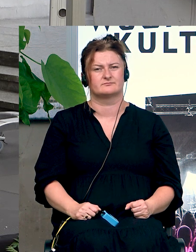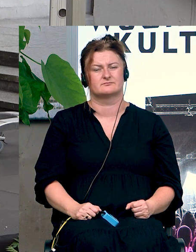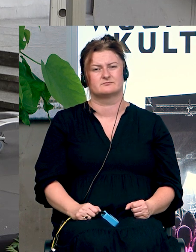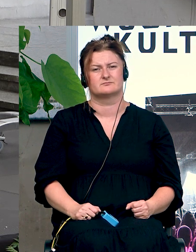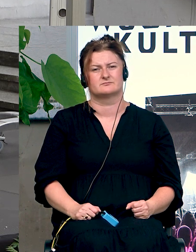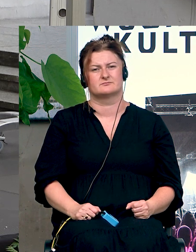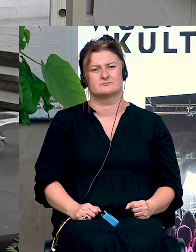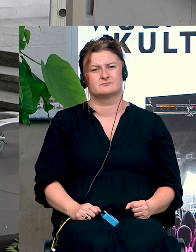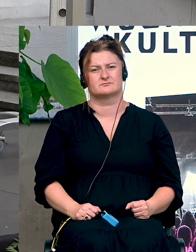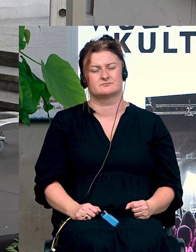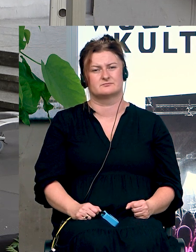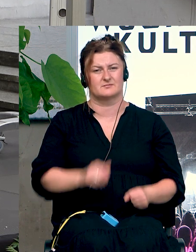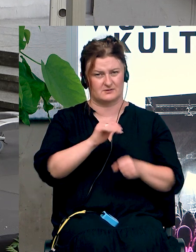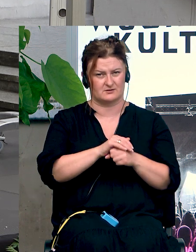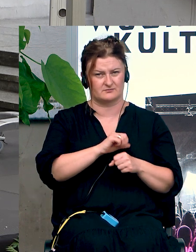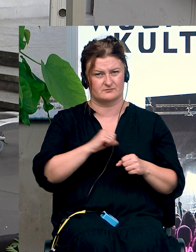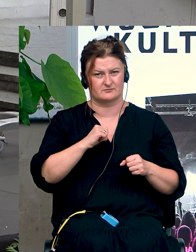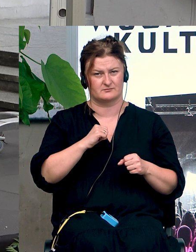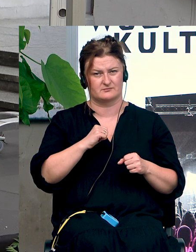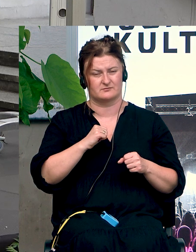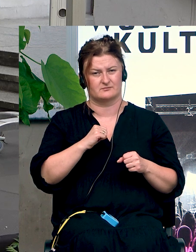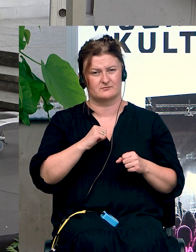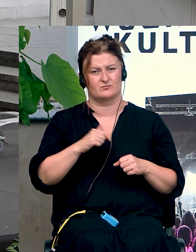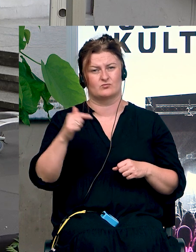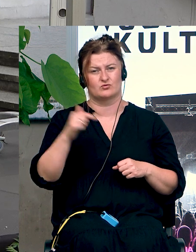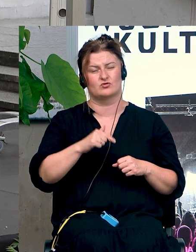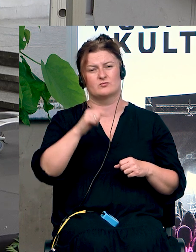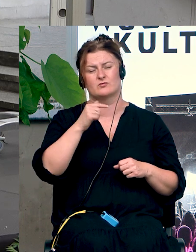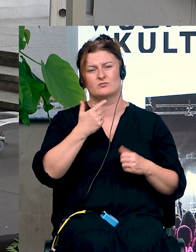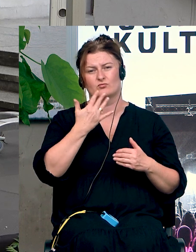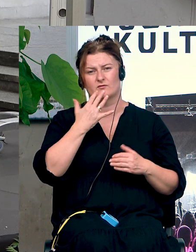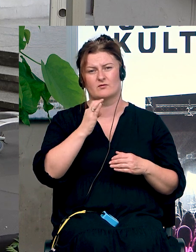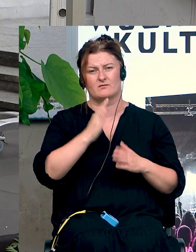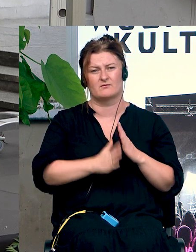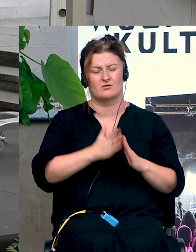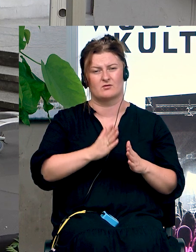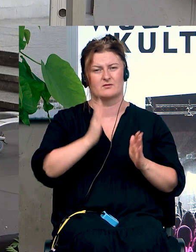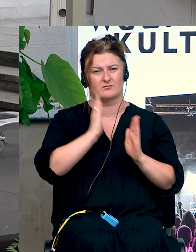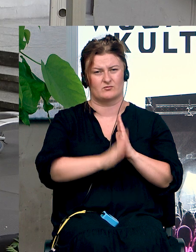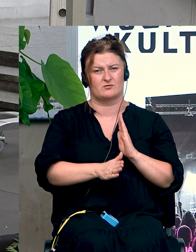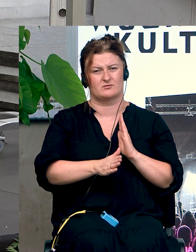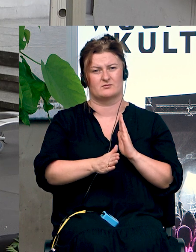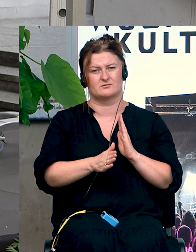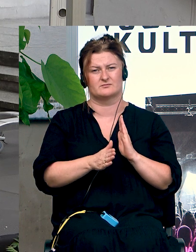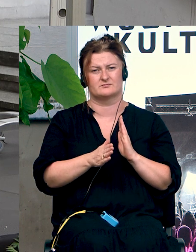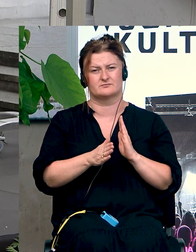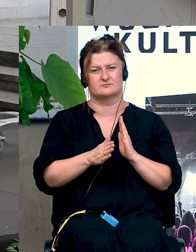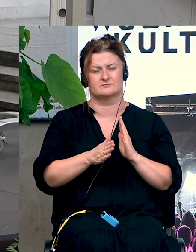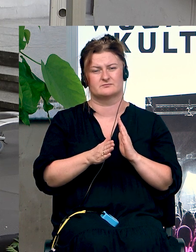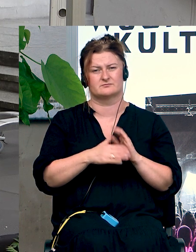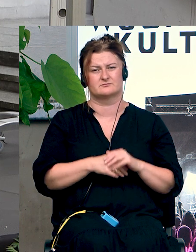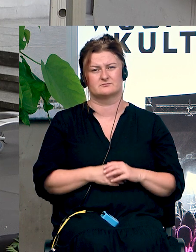Tak, zgadzasz się z tym, że oprócz tego, że musimy mówić o tym, o wojnie wprost i o tym, żeby